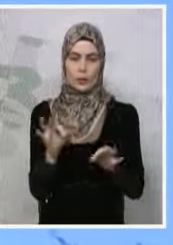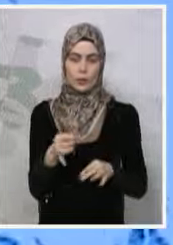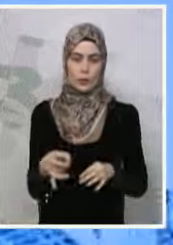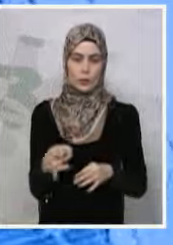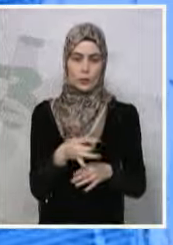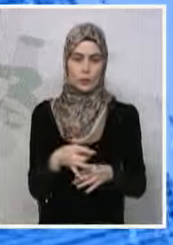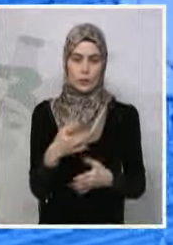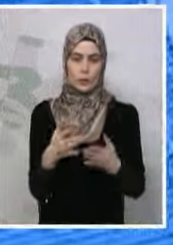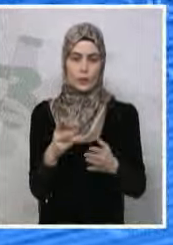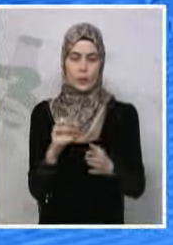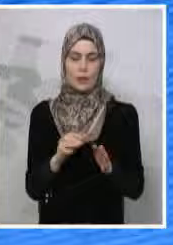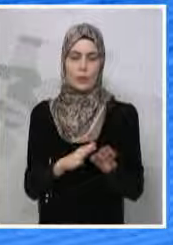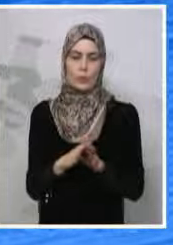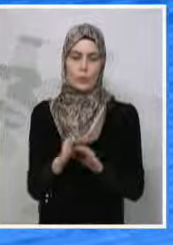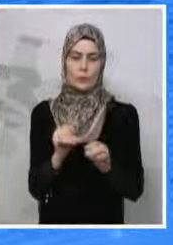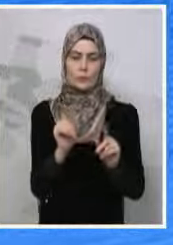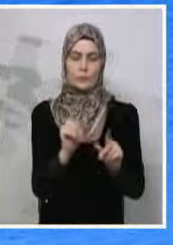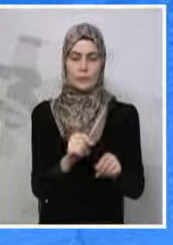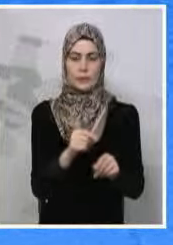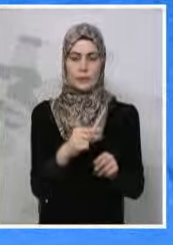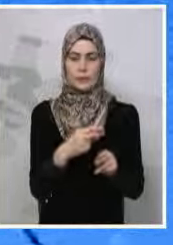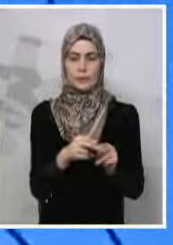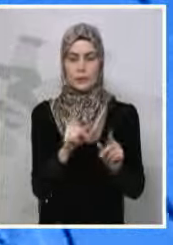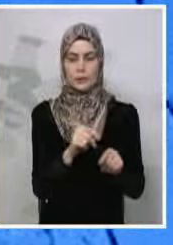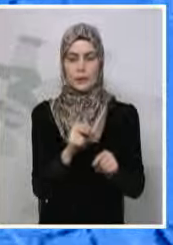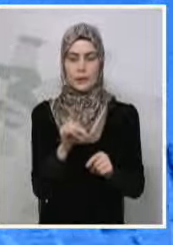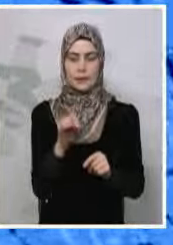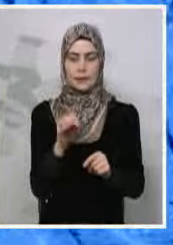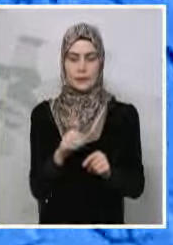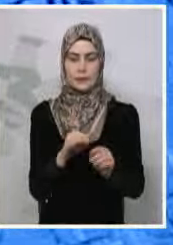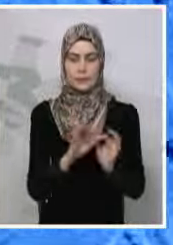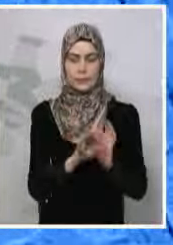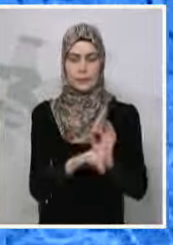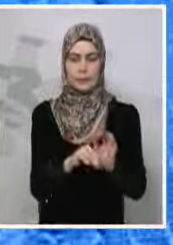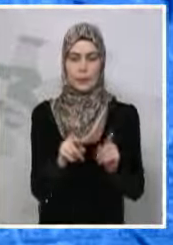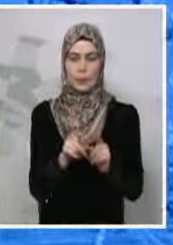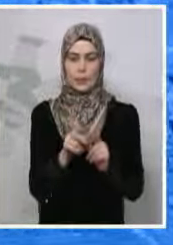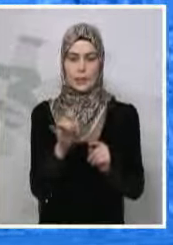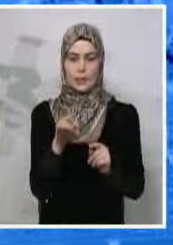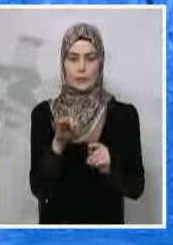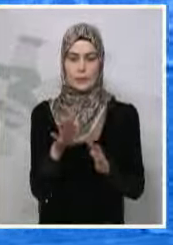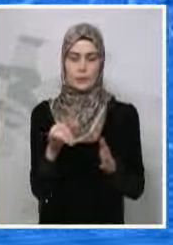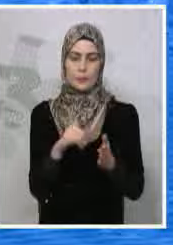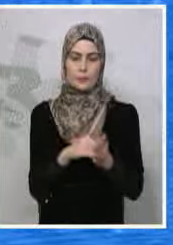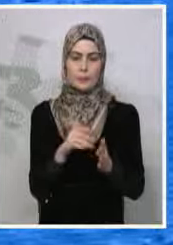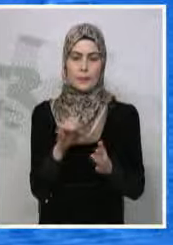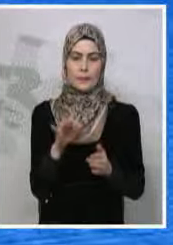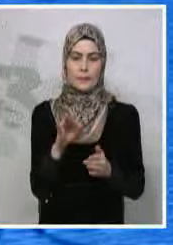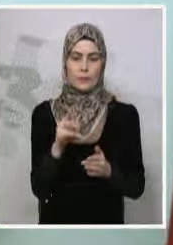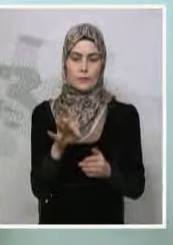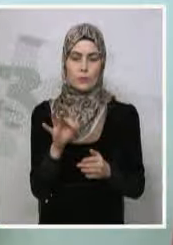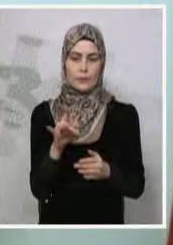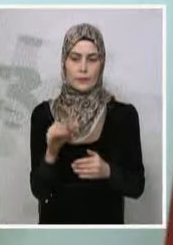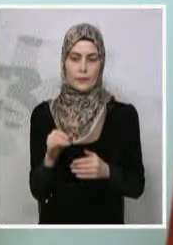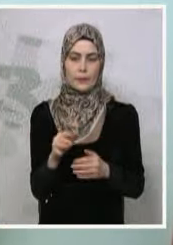регионе или на полное погашение ипотечного кредита. Правила предоставления таких сертификатов утверждены постановлением правительства РФ. Заявление